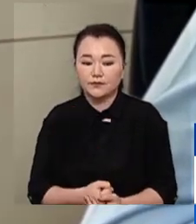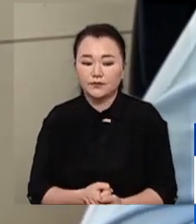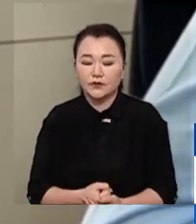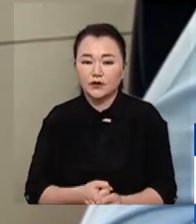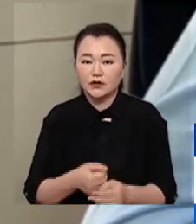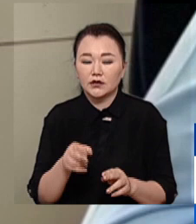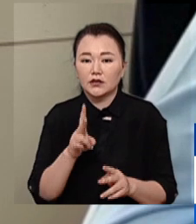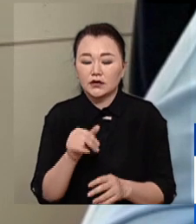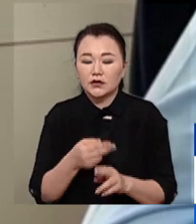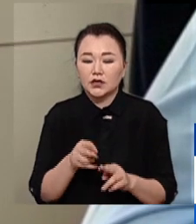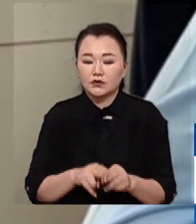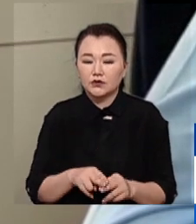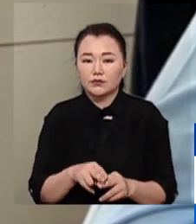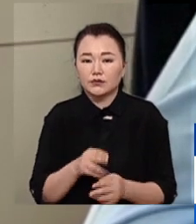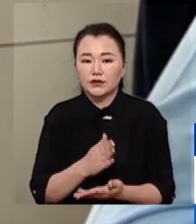5, на котором имеются